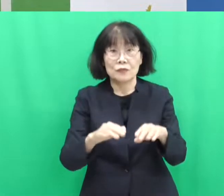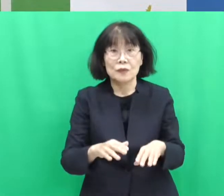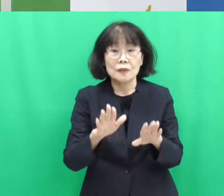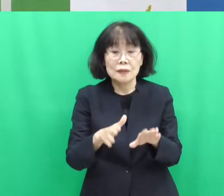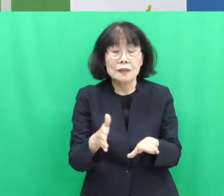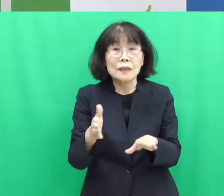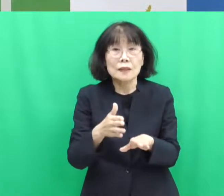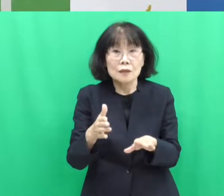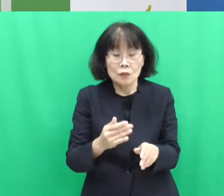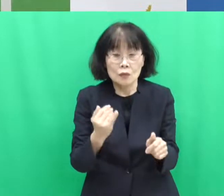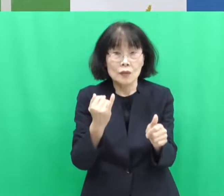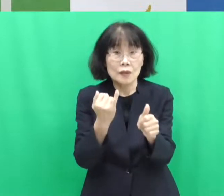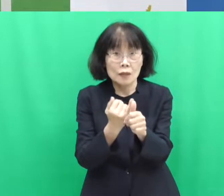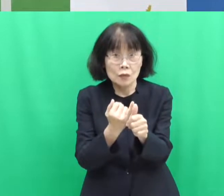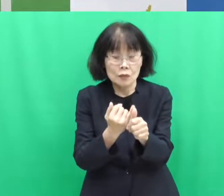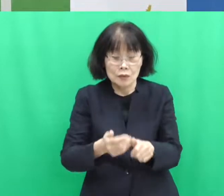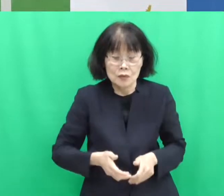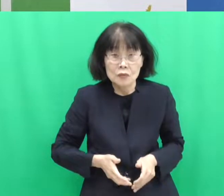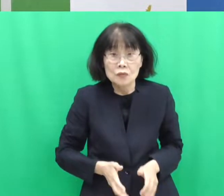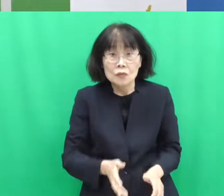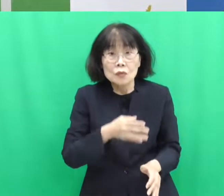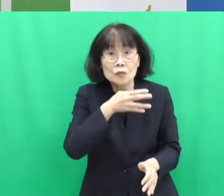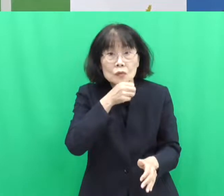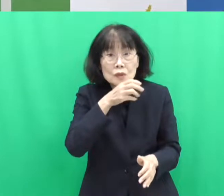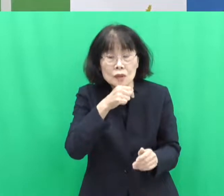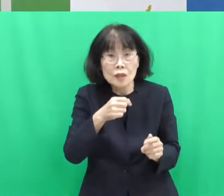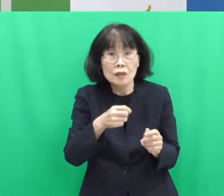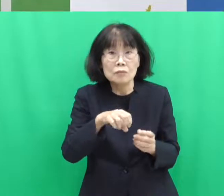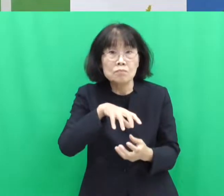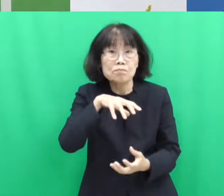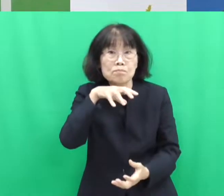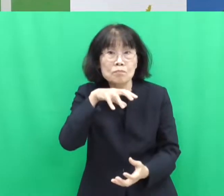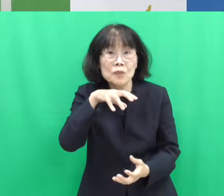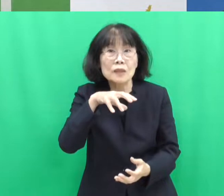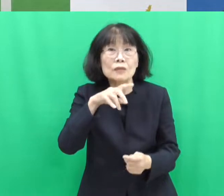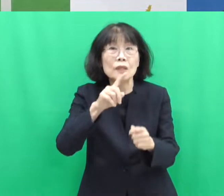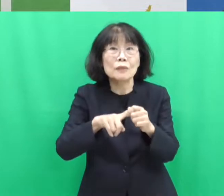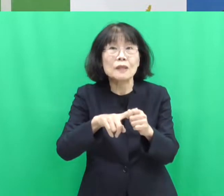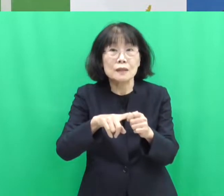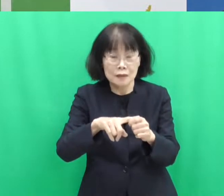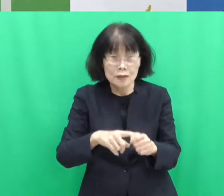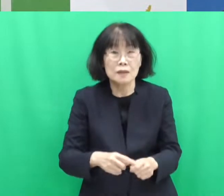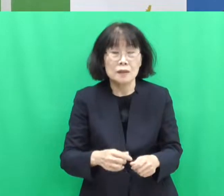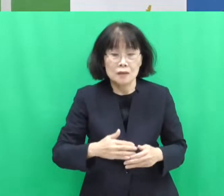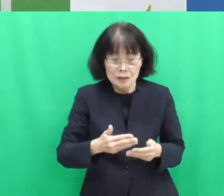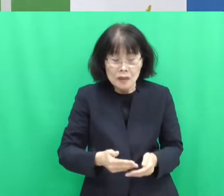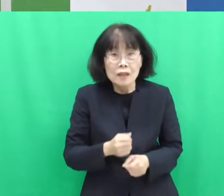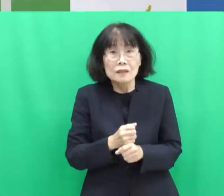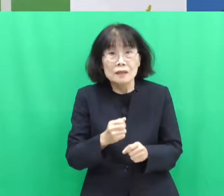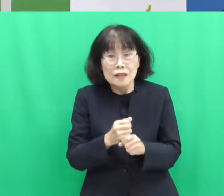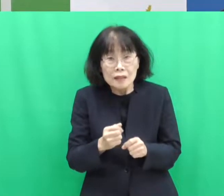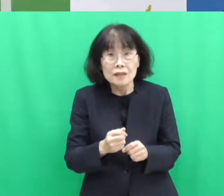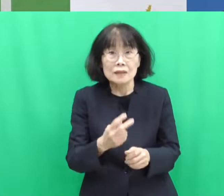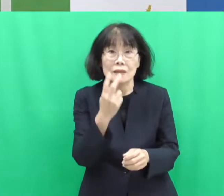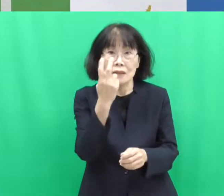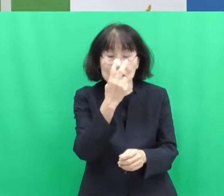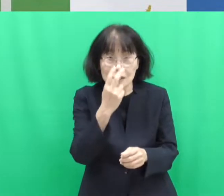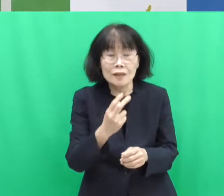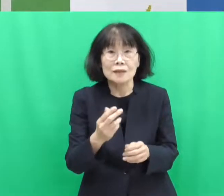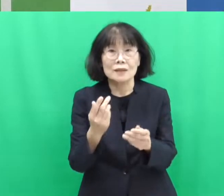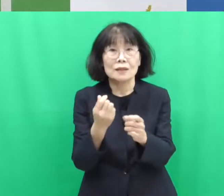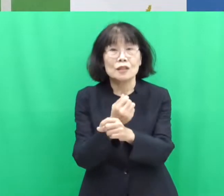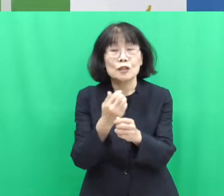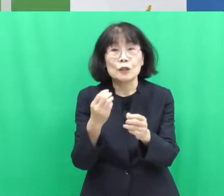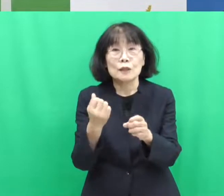年の晩婚化、晩産化などを背景に不妊の検査や治療を受けるご夫婦は増えております。妊娠不妊